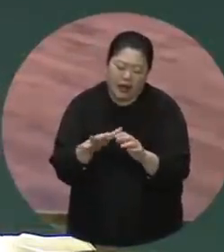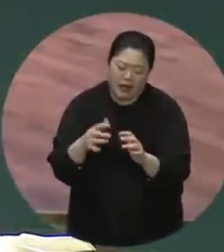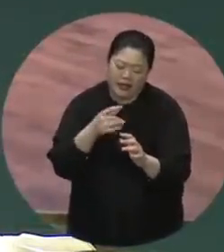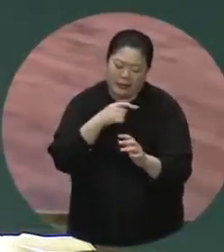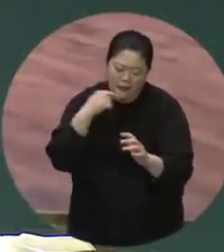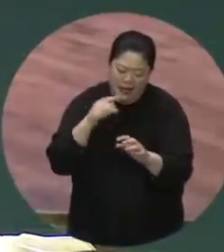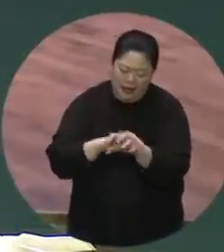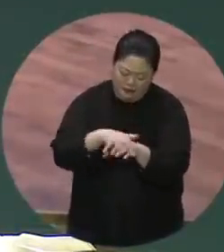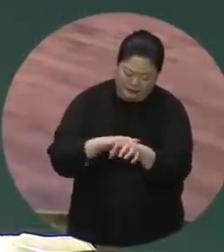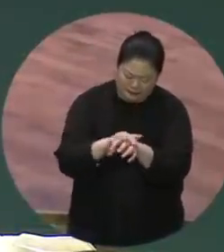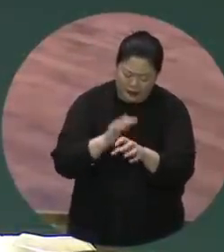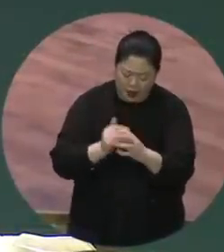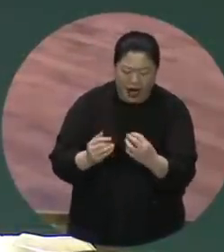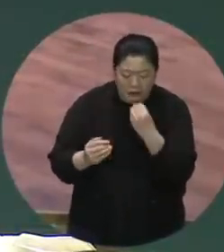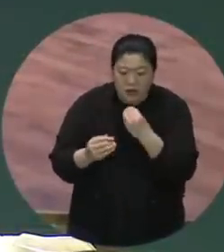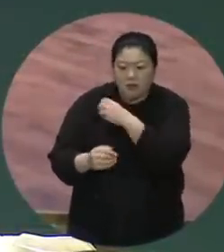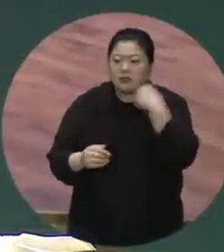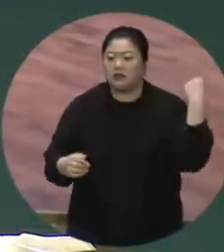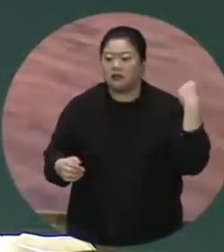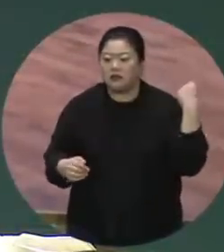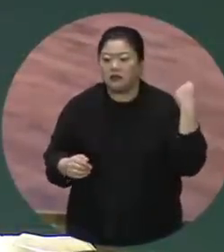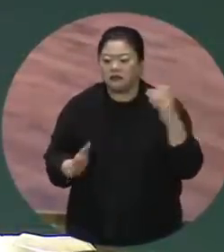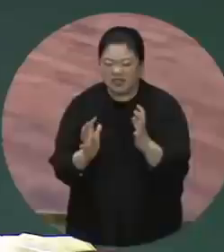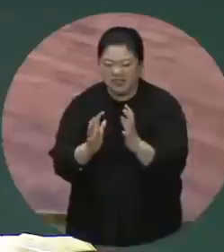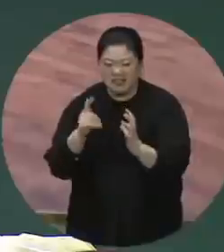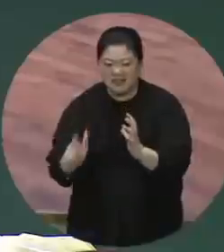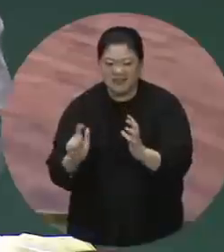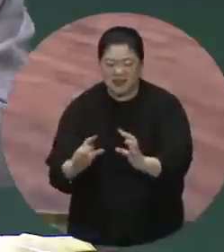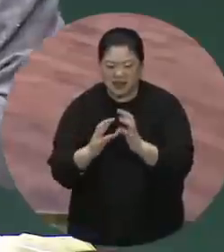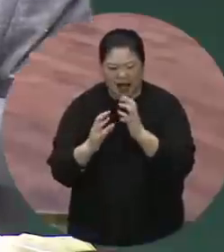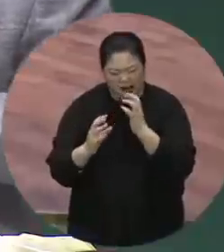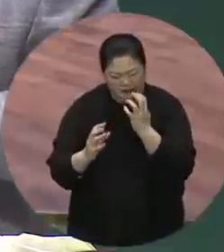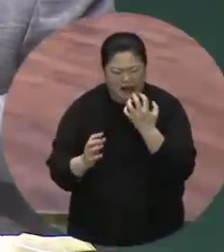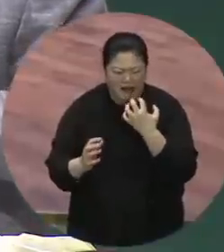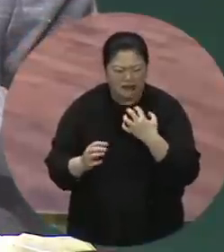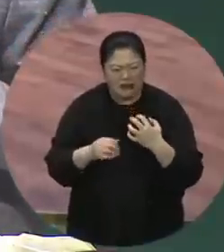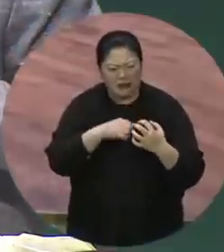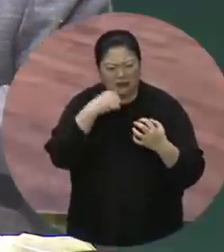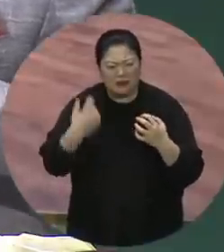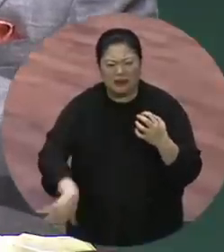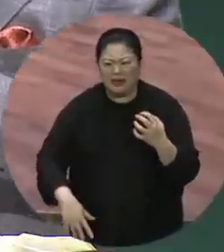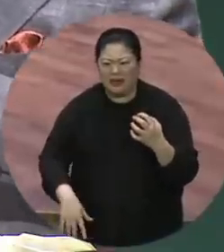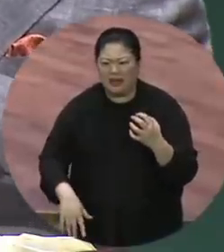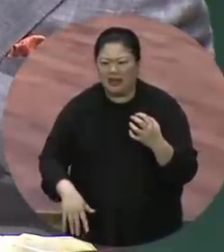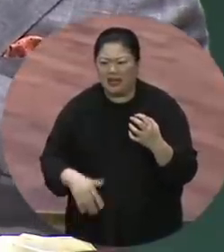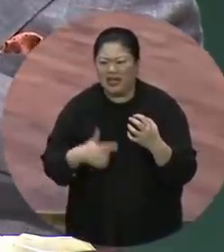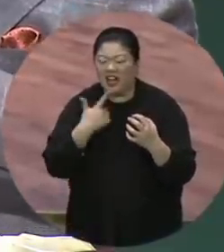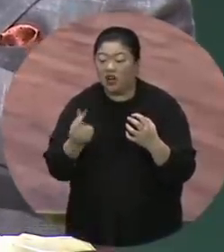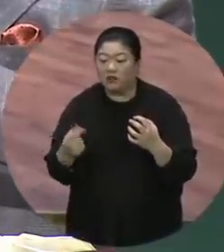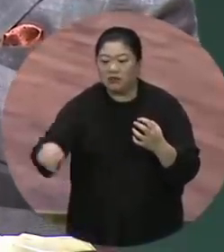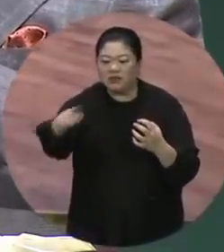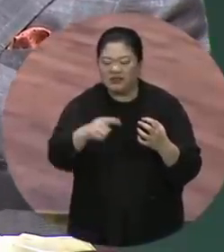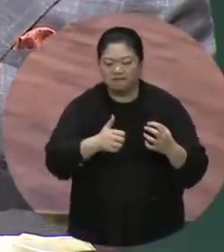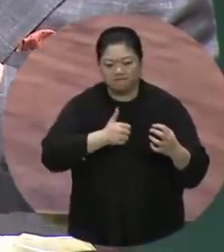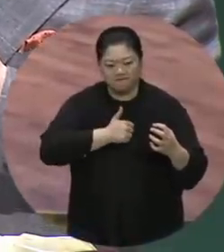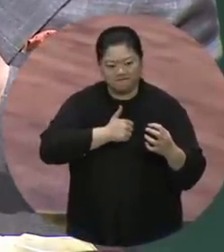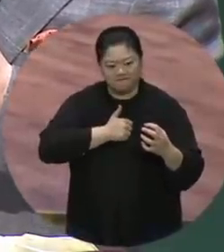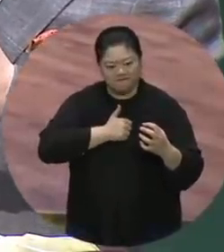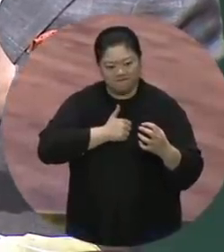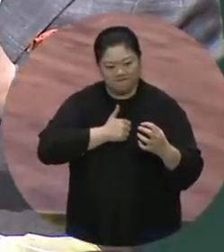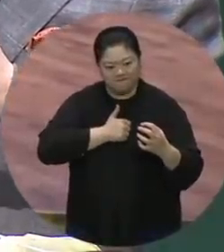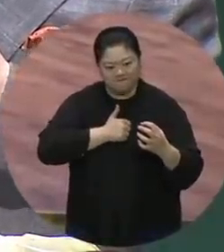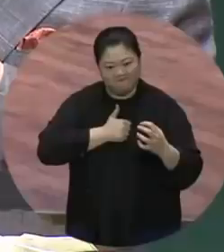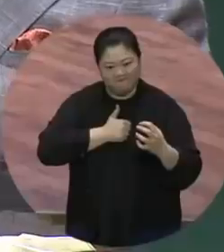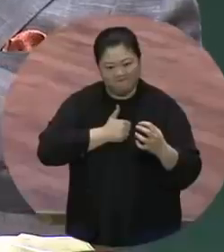죽어. 자존심이 빡빡 살아있어. 아세요? 맛이 없어. 사람 맛이 있어야 돼요.